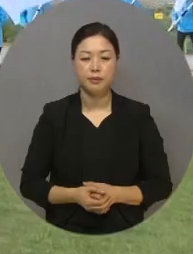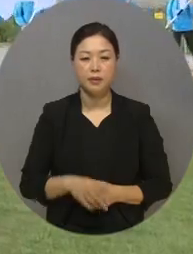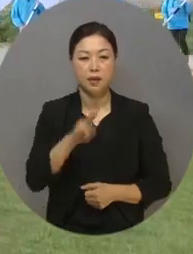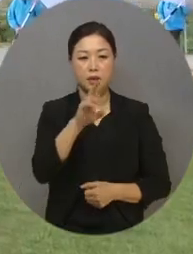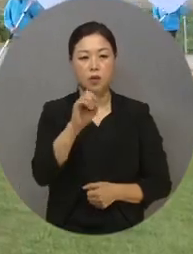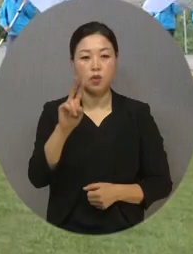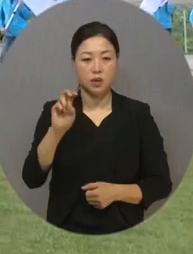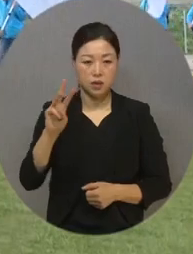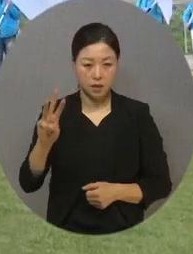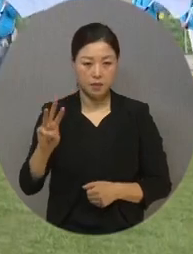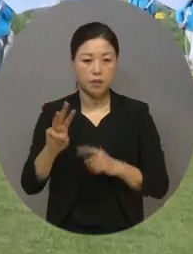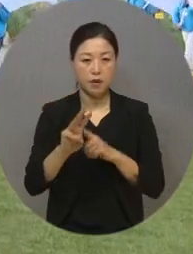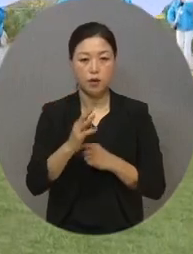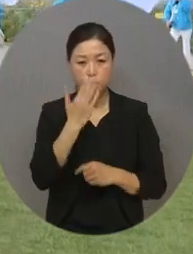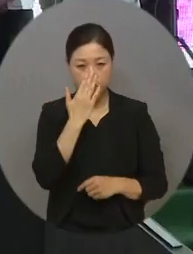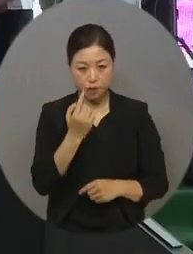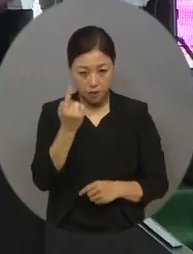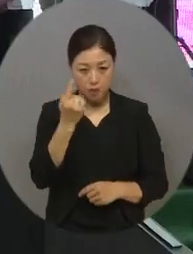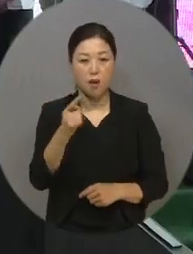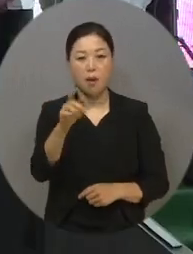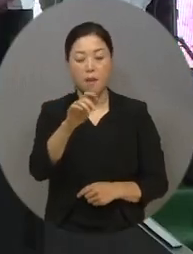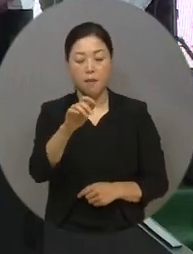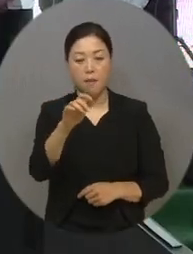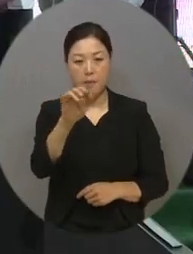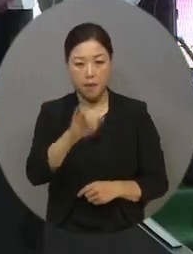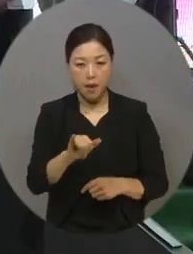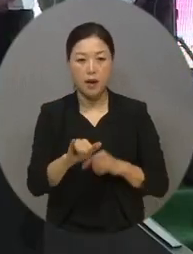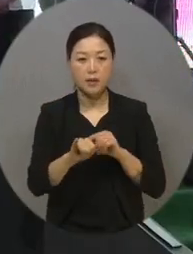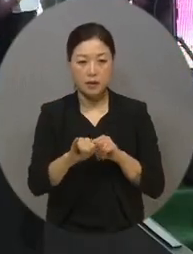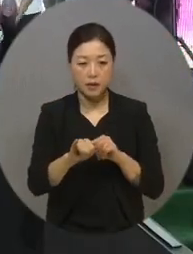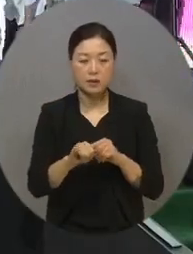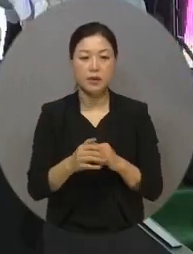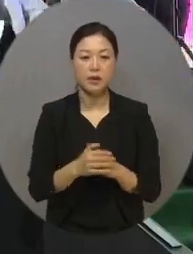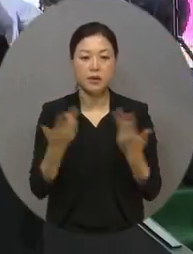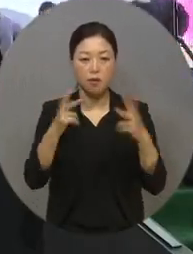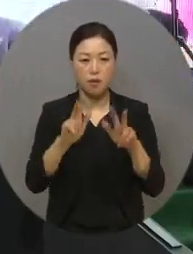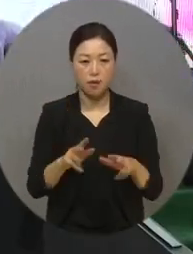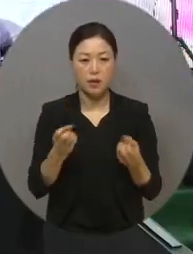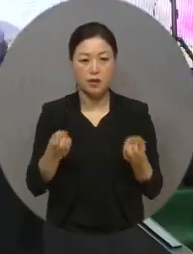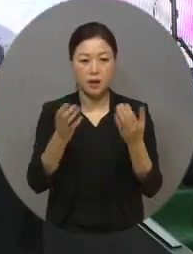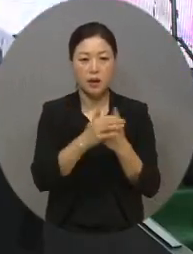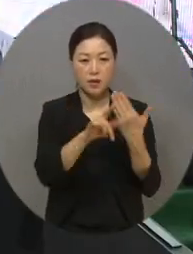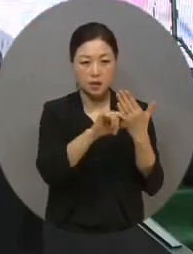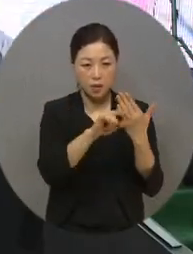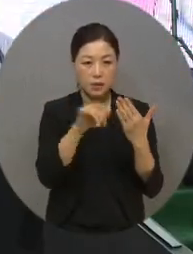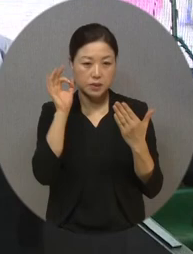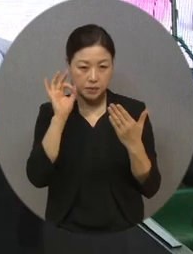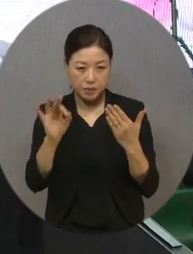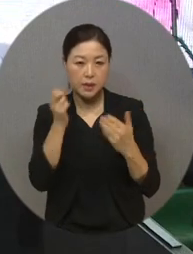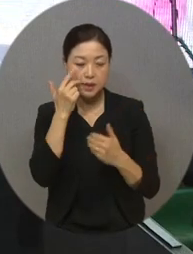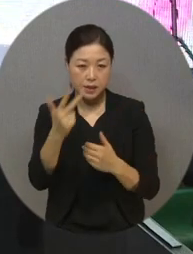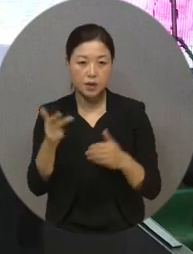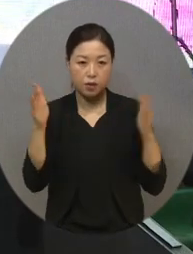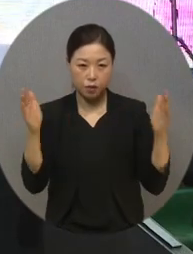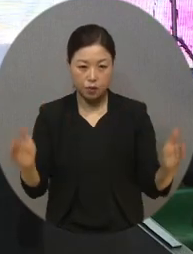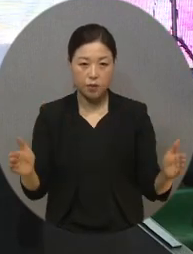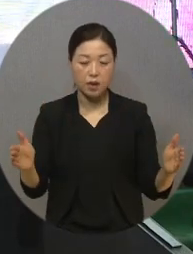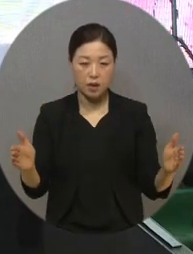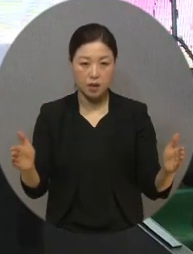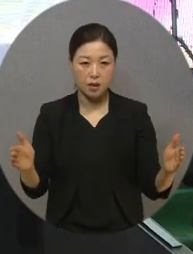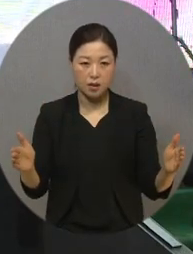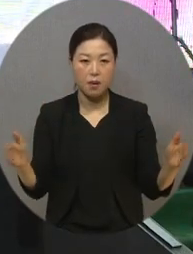2023 순천만 국제 정원 박람회가 지난 4월부터 10월까지 7개월간의 대장정을 성대한 폐막식과